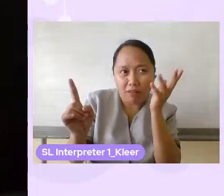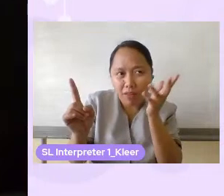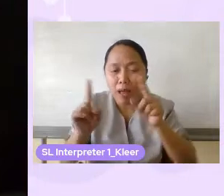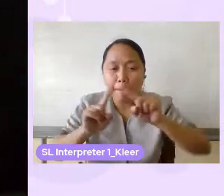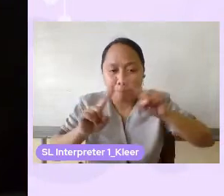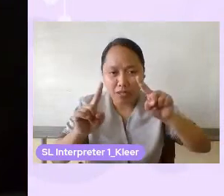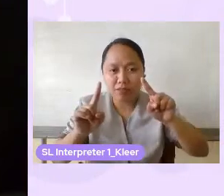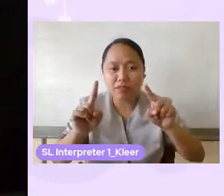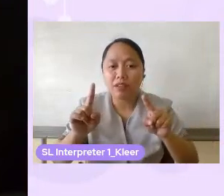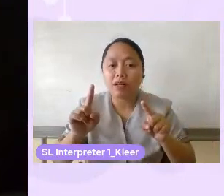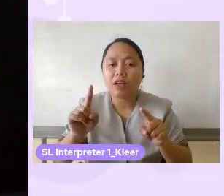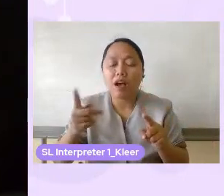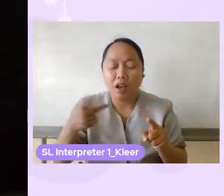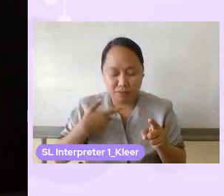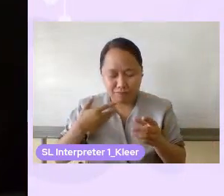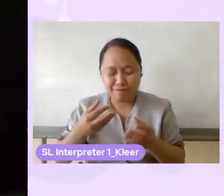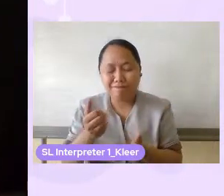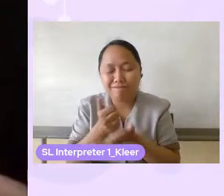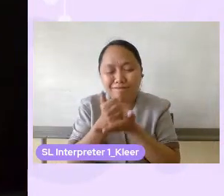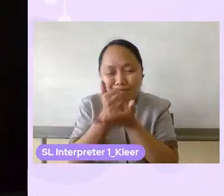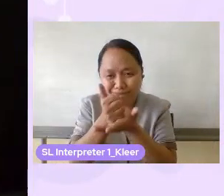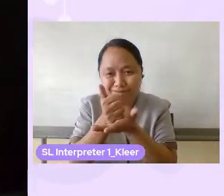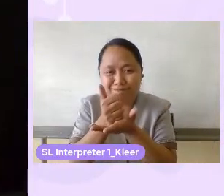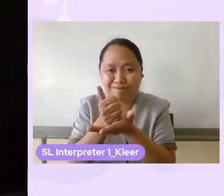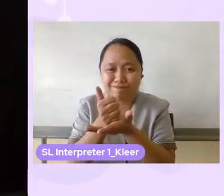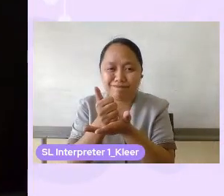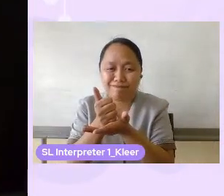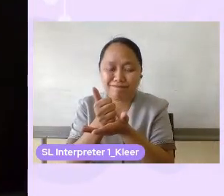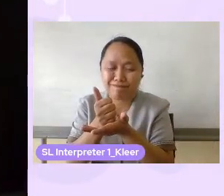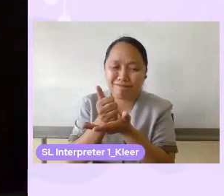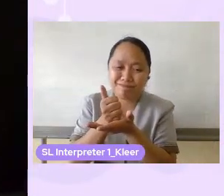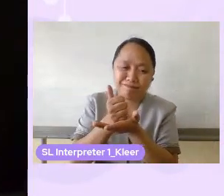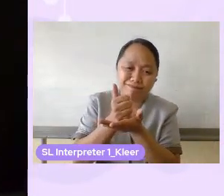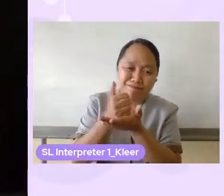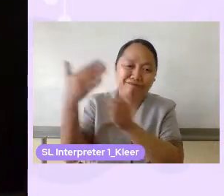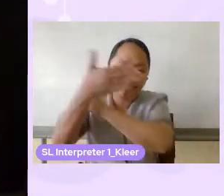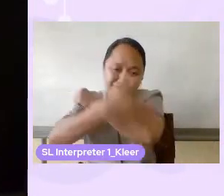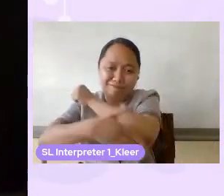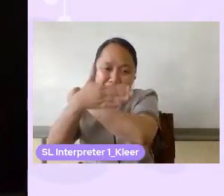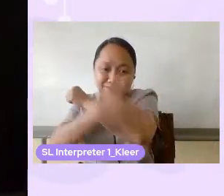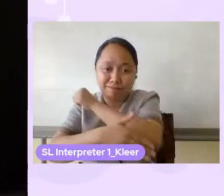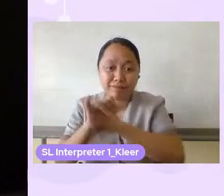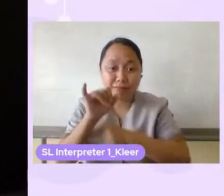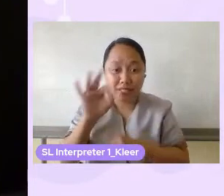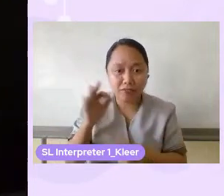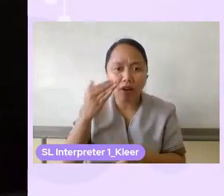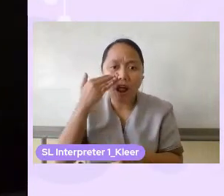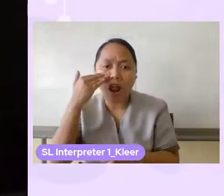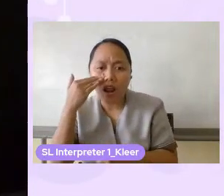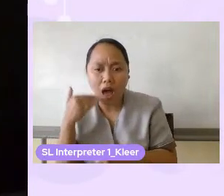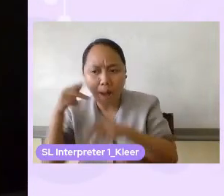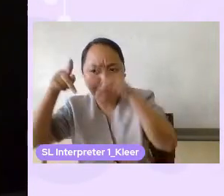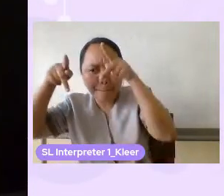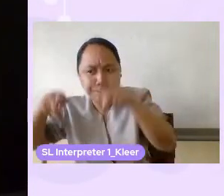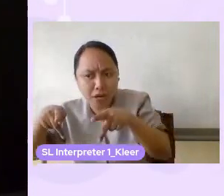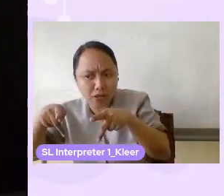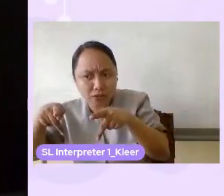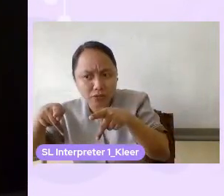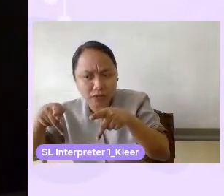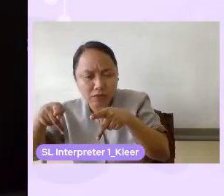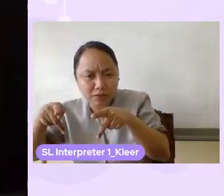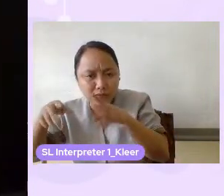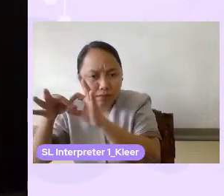rin ay pagtulong sa bayan na kung saan tayo ngayon ay kulang ng tao, kulang ng manpower, eh bakit hindi